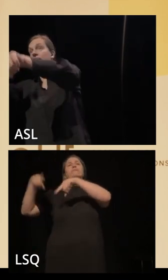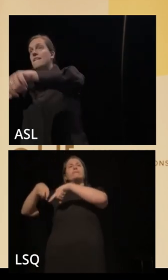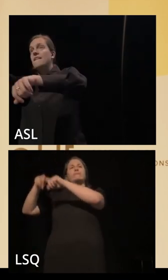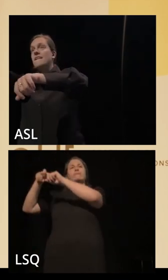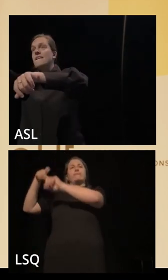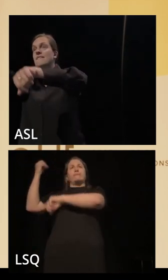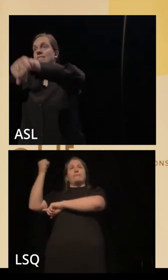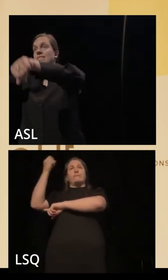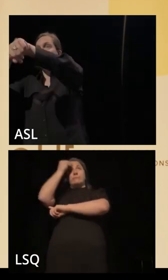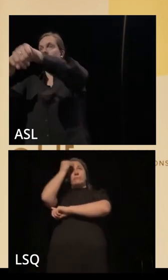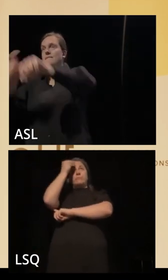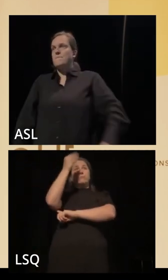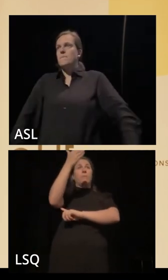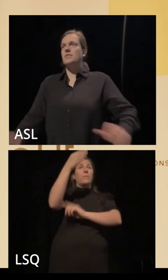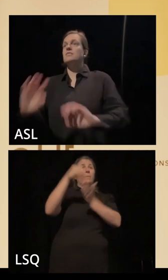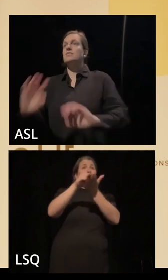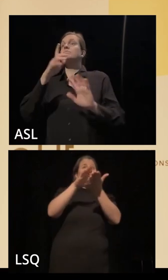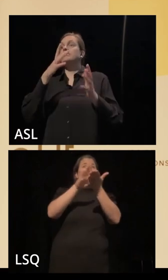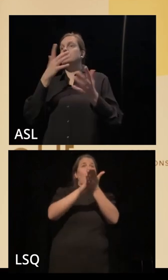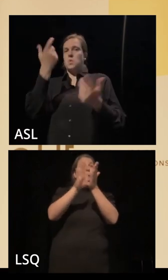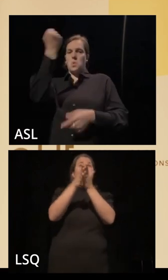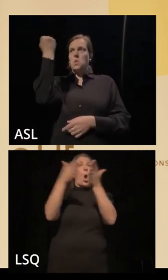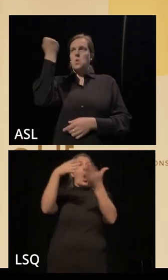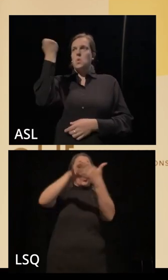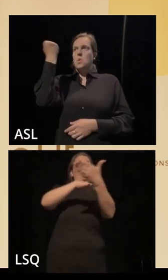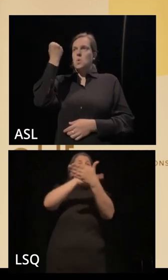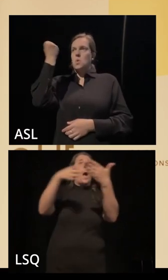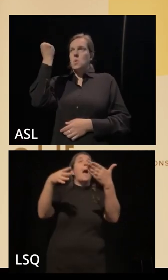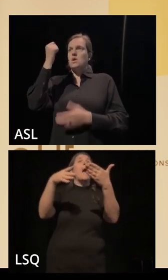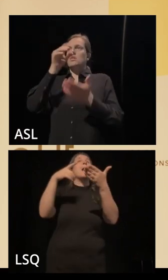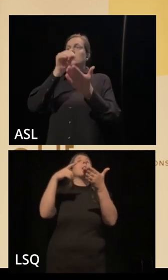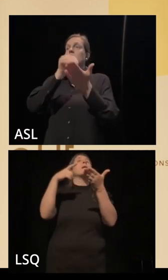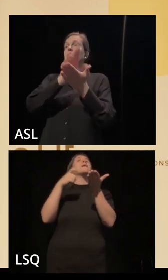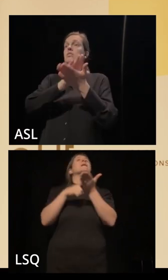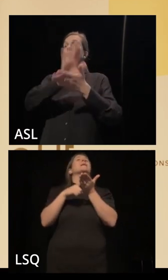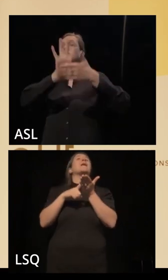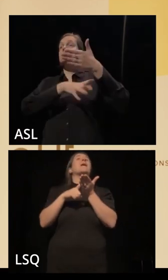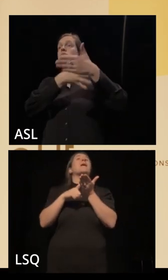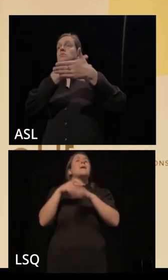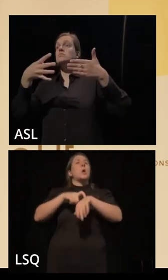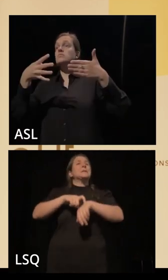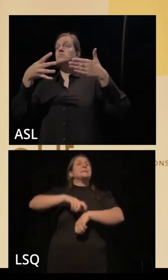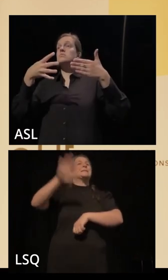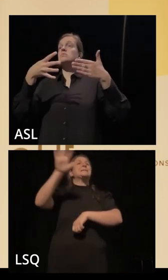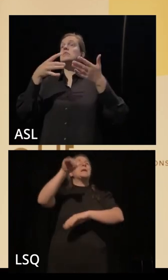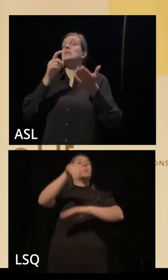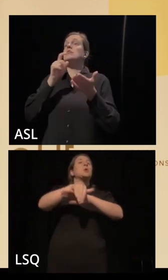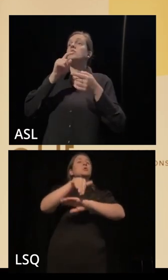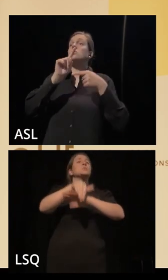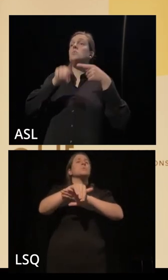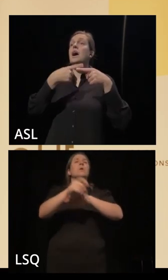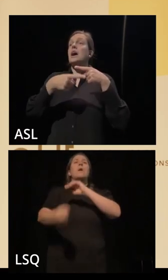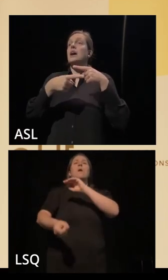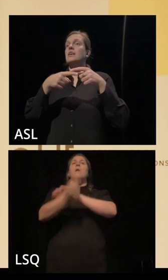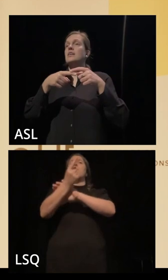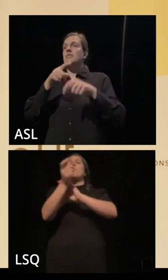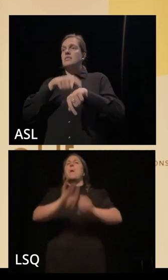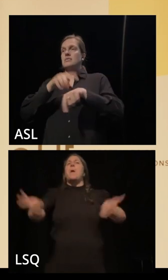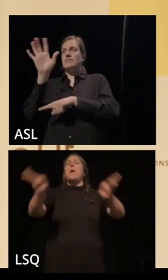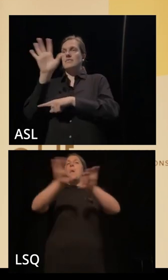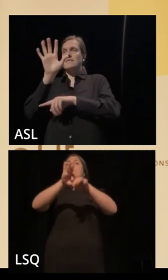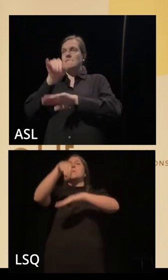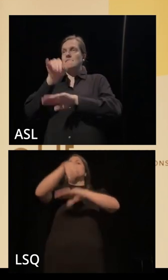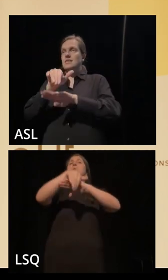vous notiez à vos agendas d'être avec nous pour les gens présentiels à 5 heures ce soir pour un événement vraiment important,